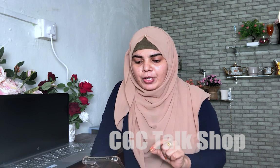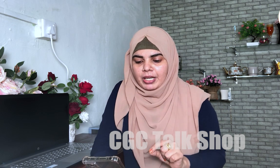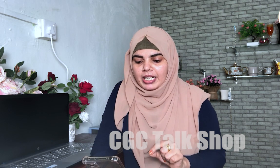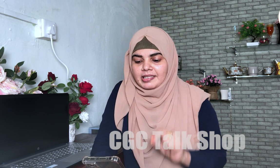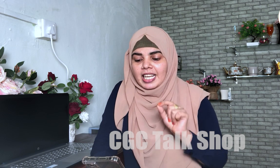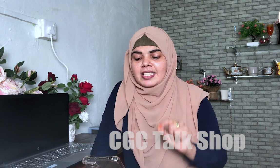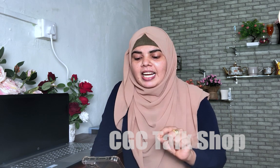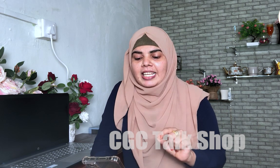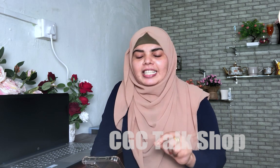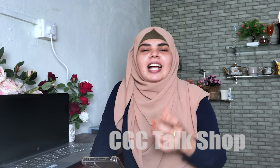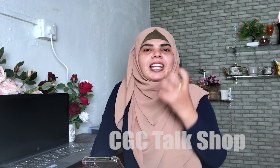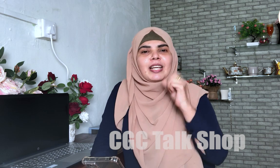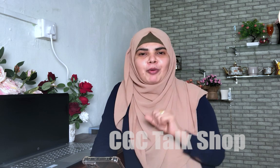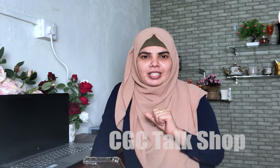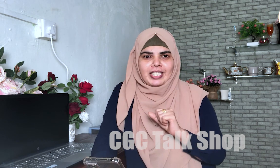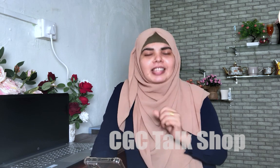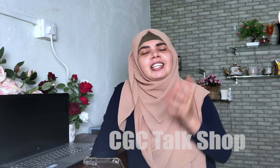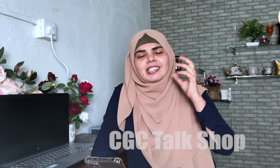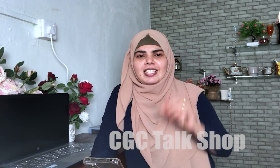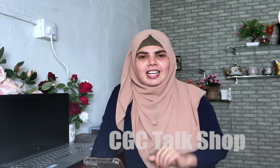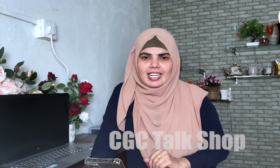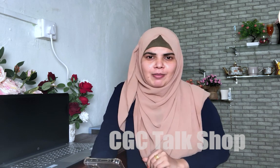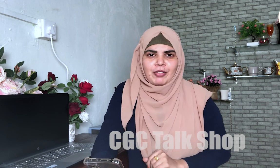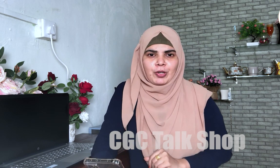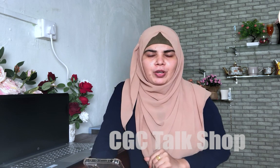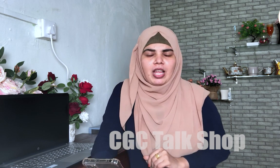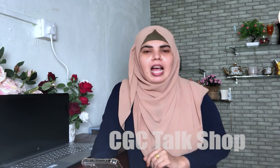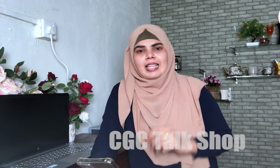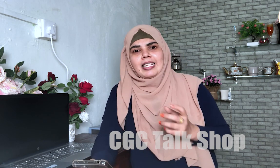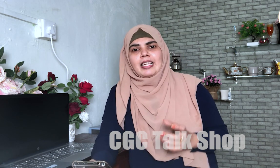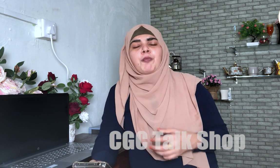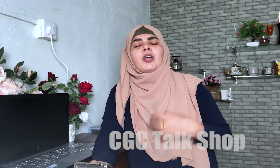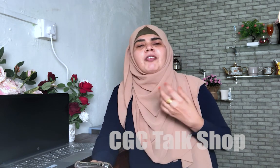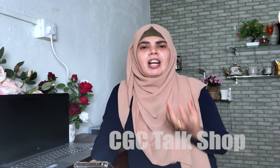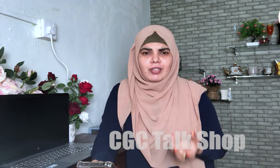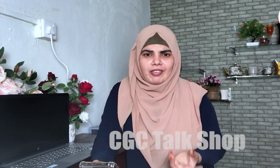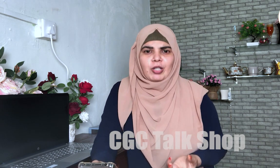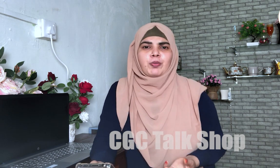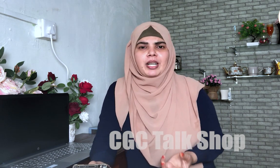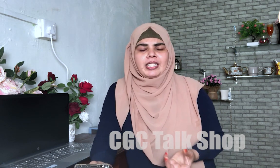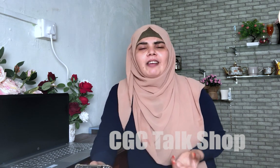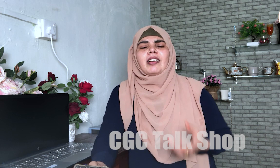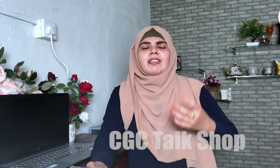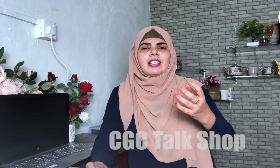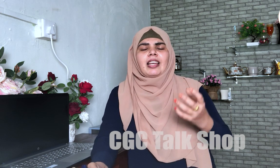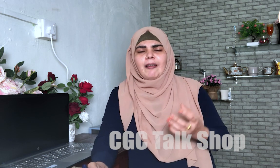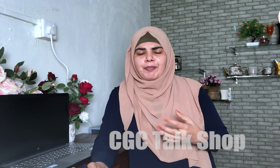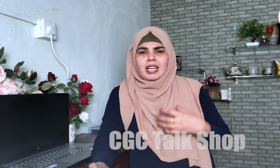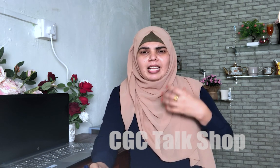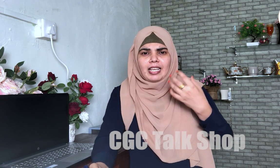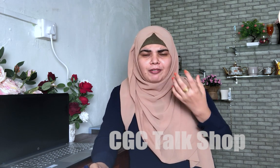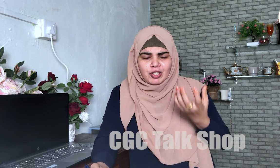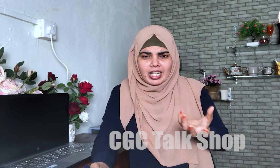அடைக்க வேண்டும் எனில் சிறைச்சாலைகளுக்கு நாங்க எங்க போறது, எத்தனை சிறைச்சாலைகள் நமக்கு வேணும். அதனால புனர்வாழ்வுக்கு அவங்களை உட்படுத்தி அவங்களை வந்து